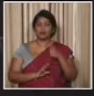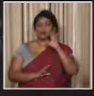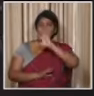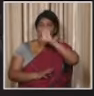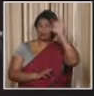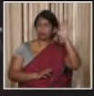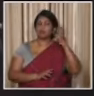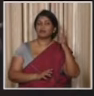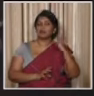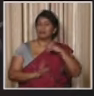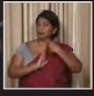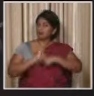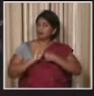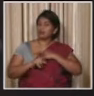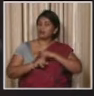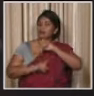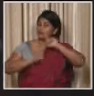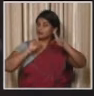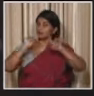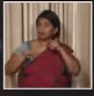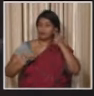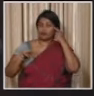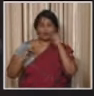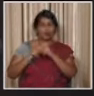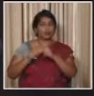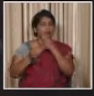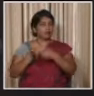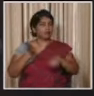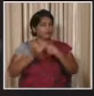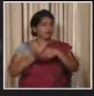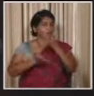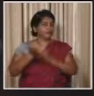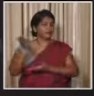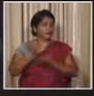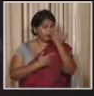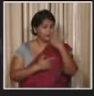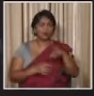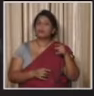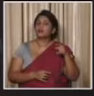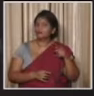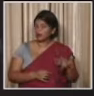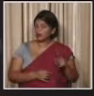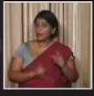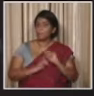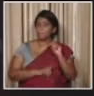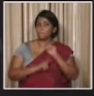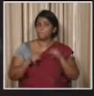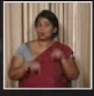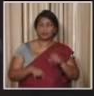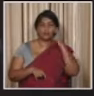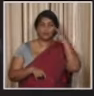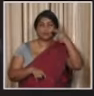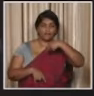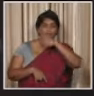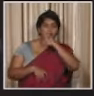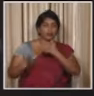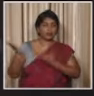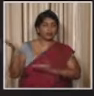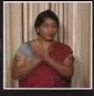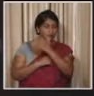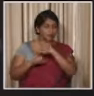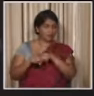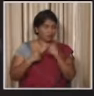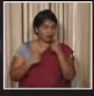pura api rata pura api gihilla ohuta viruddha pessan assan kala එතකොට මේ පාර්ලිමේන්තුව තුල විශ්වාස භංග ගෙනාවා.